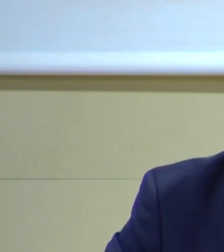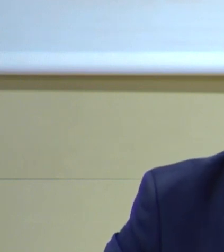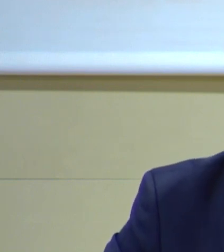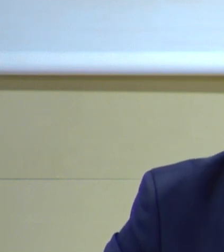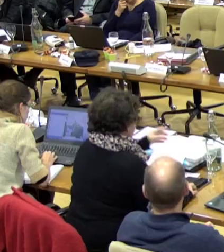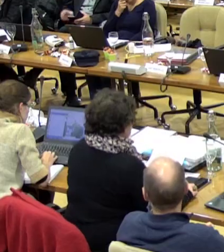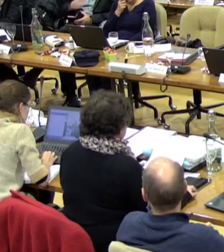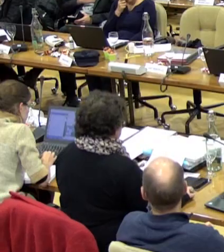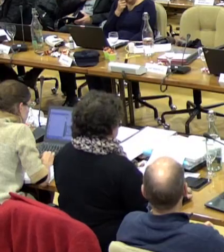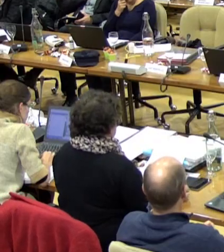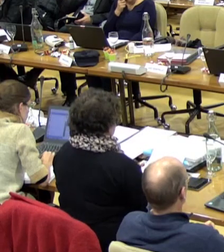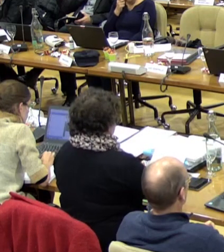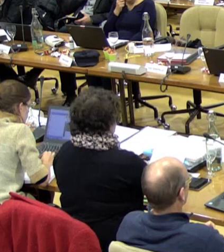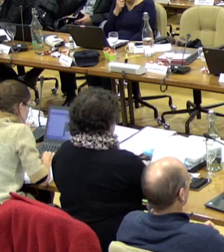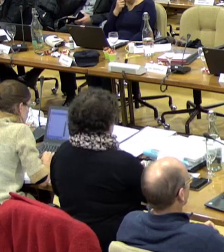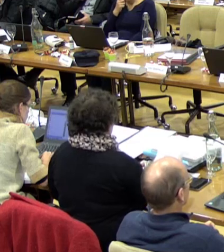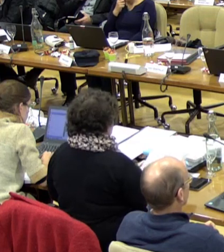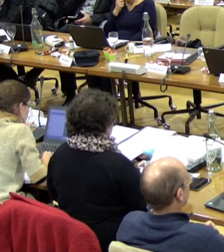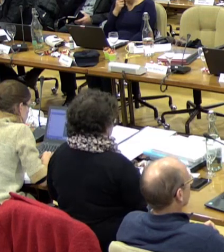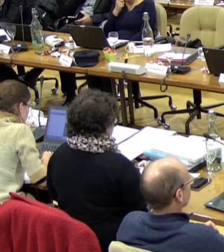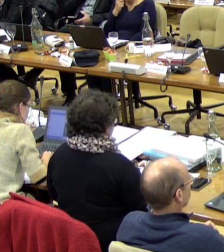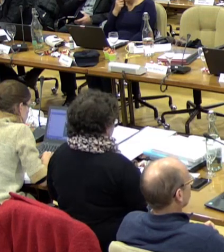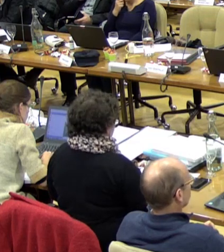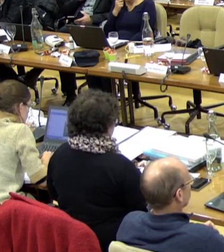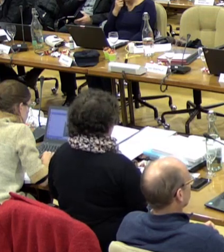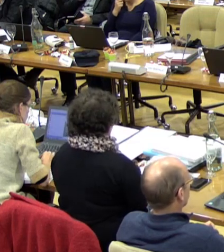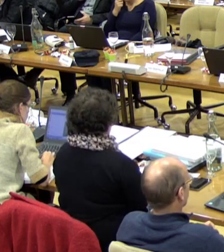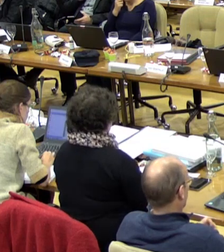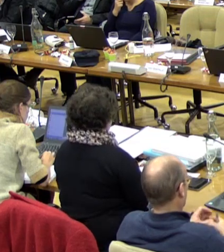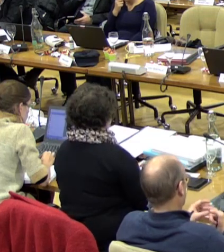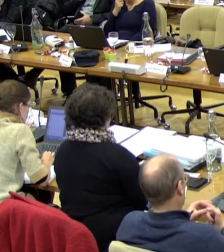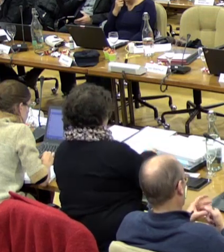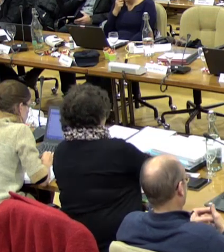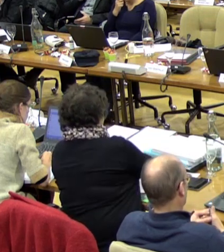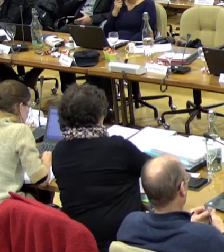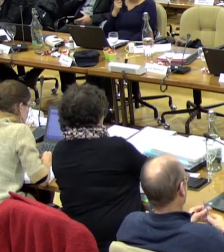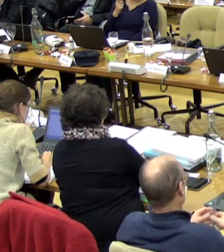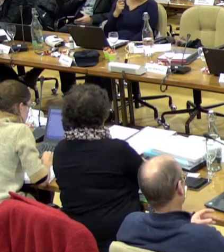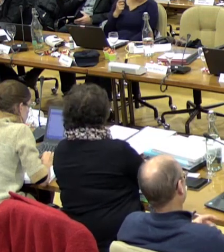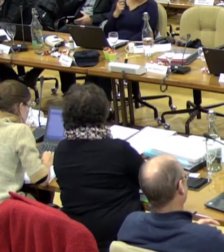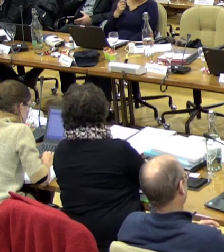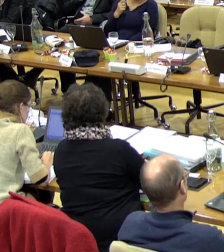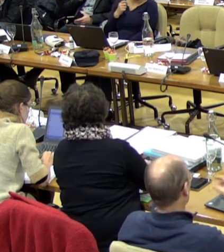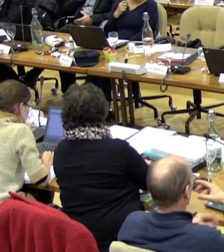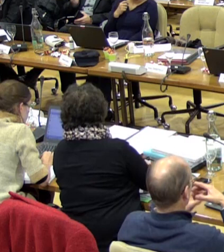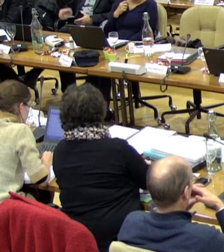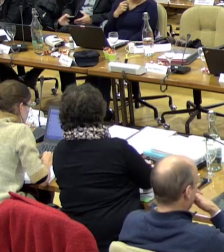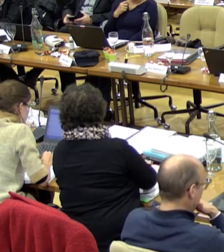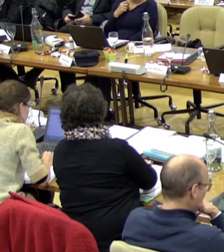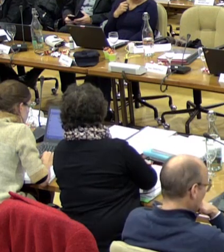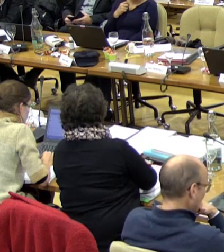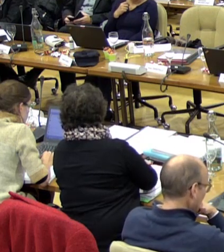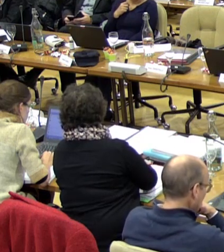pour pour répondre à la question concernant les véhicules de la cuisine centrale les véhicules